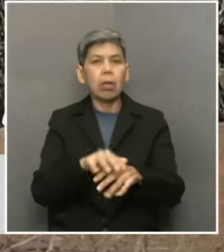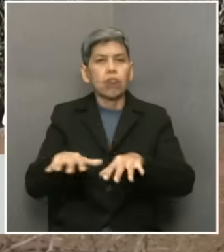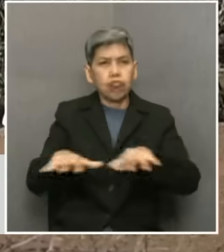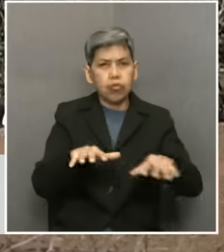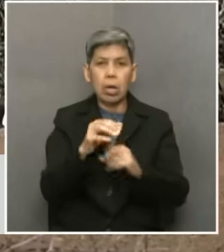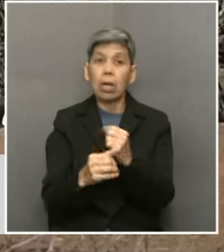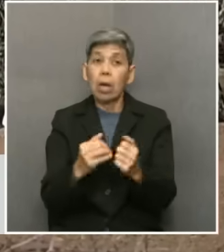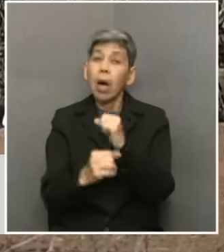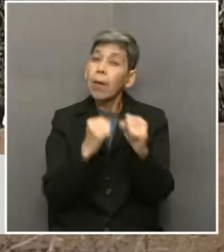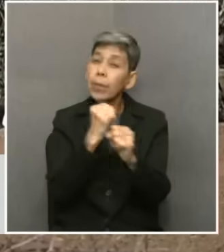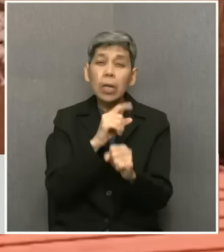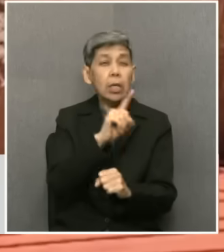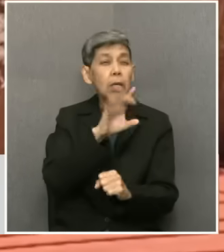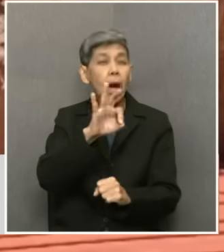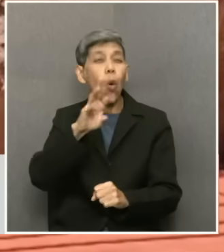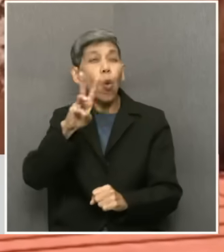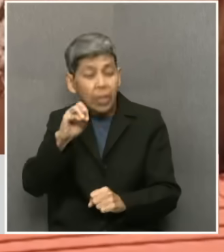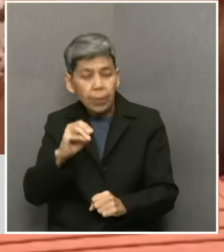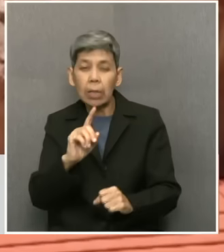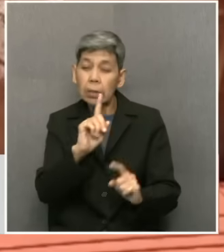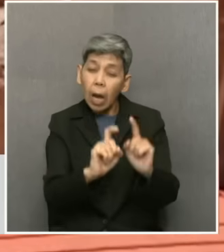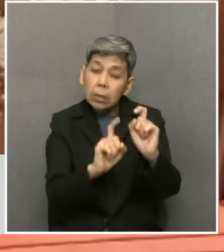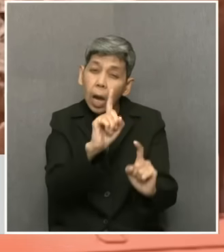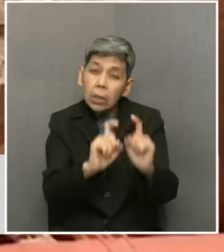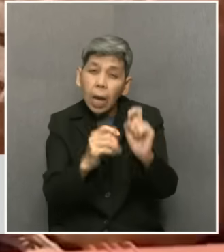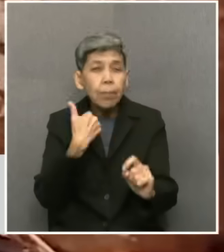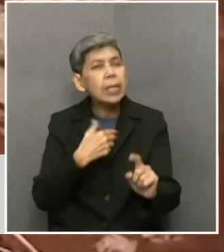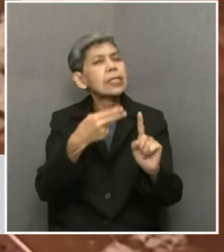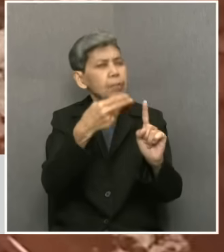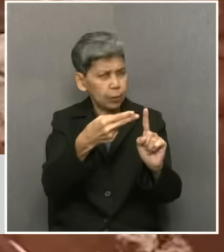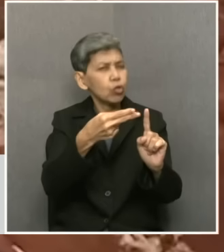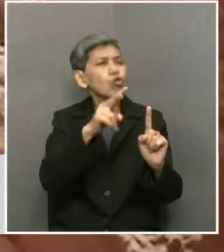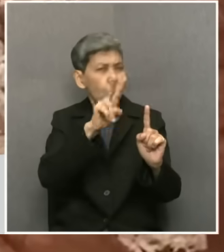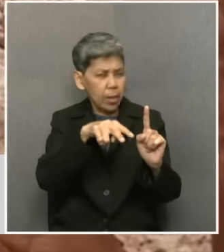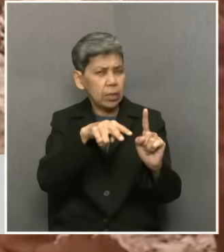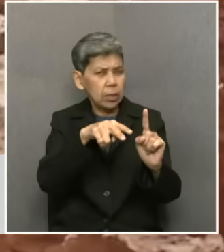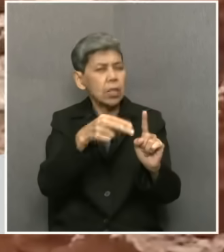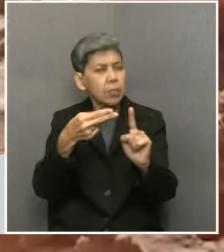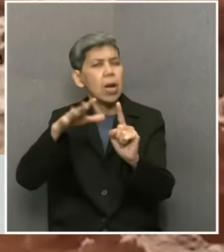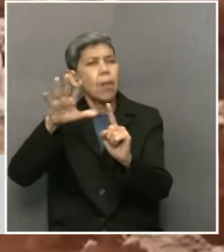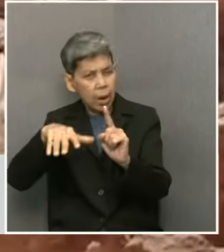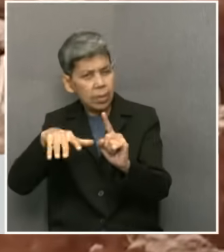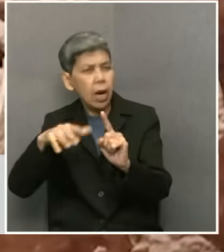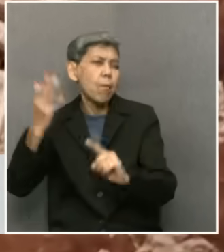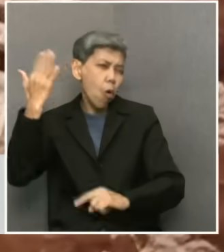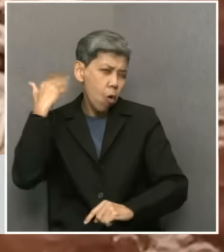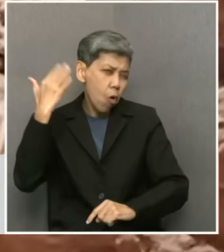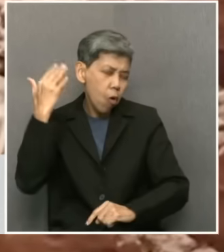ในปี1960มีผู้เสียชีวิตมากถึง 12,000 ถึง 15,000 คนในครั้งนั้น